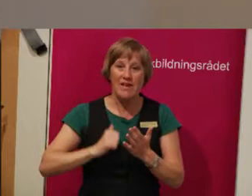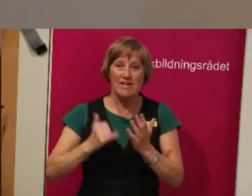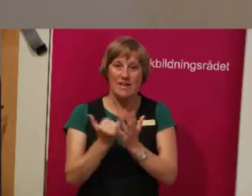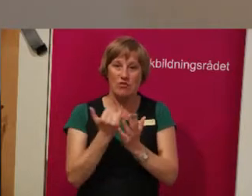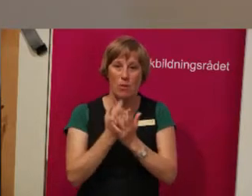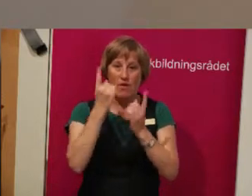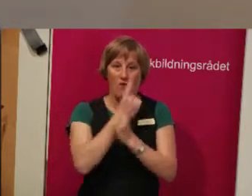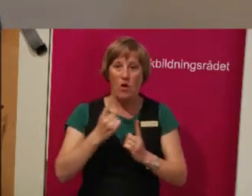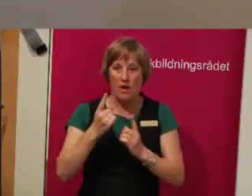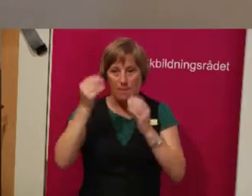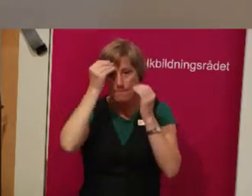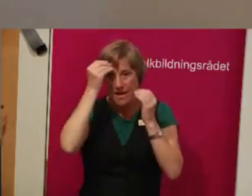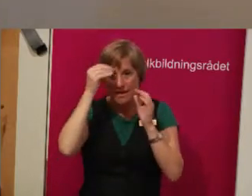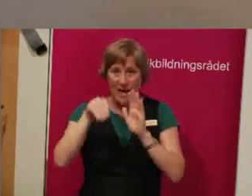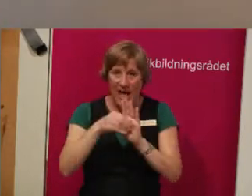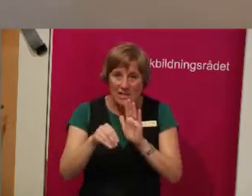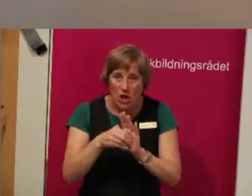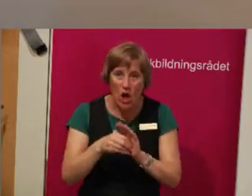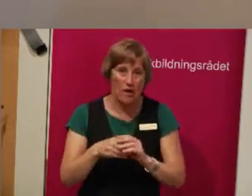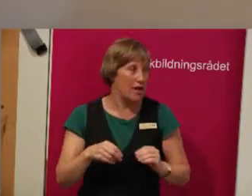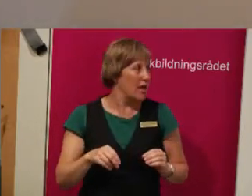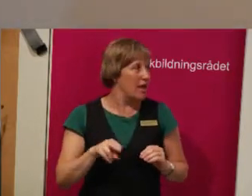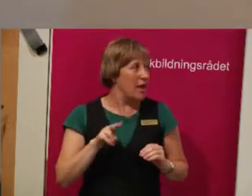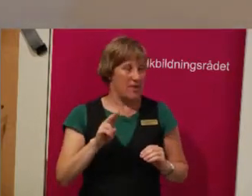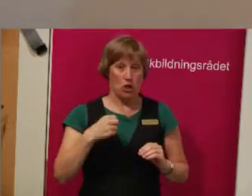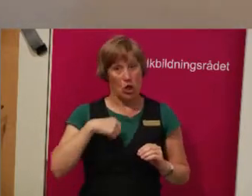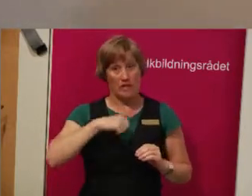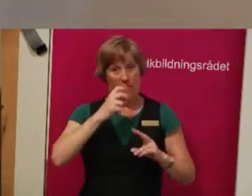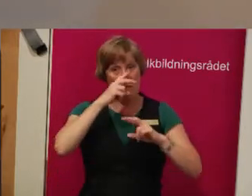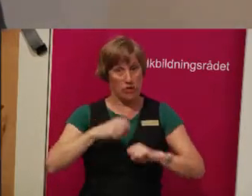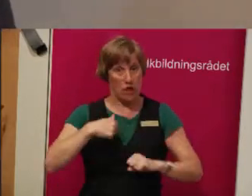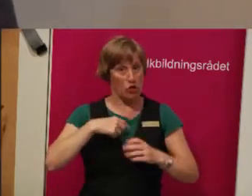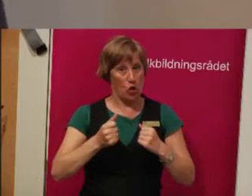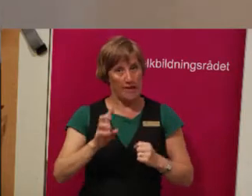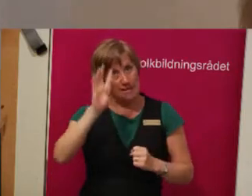Ska jag spekulera? Jag brukar inte göra det eftersom jag är forskare. Jo, men det blir roligare då. Ja, det blir roligare då.